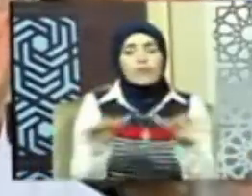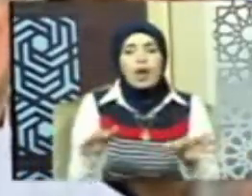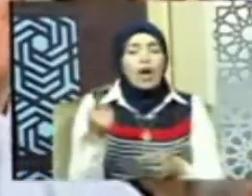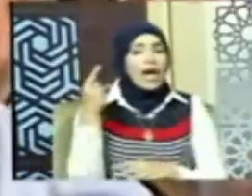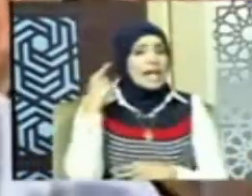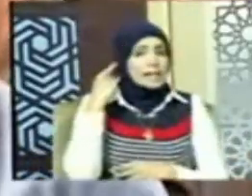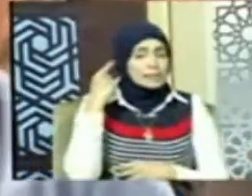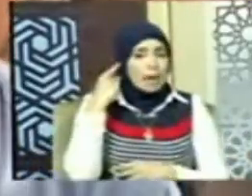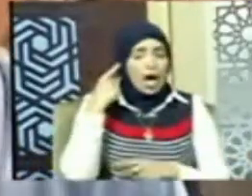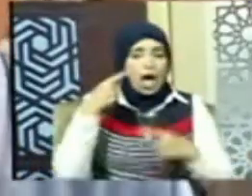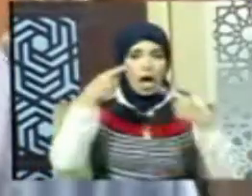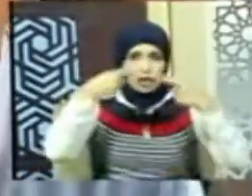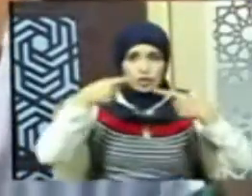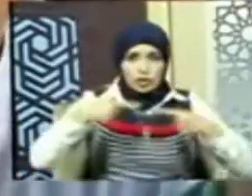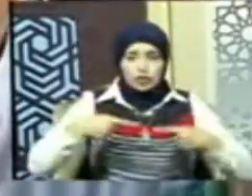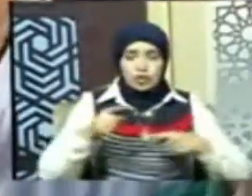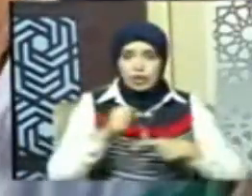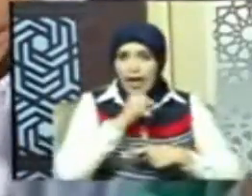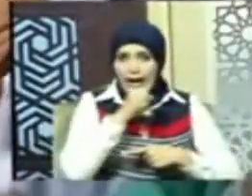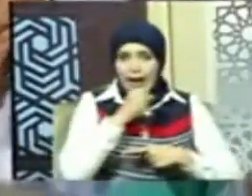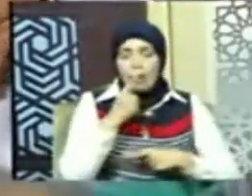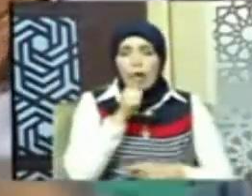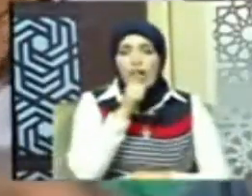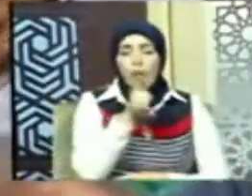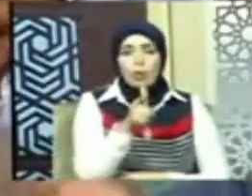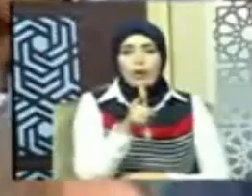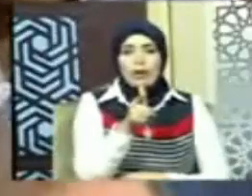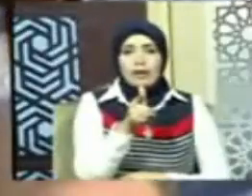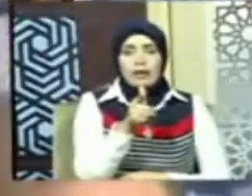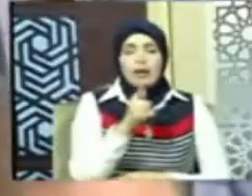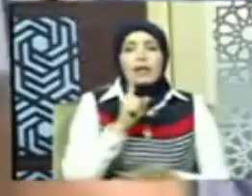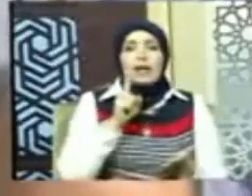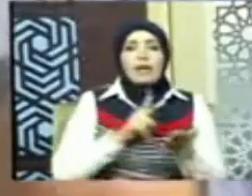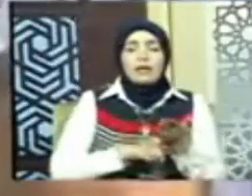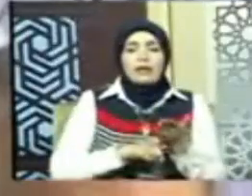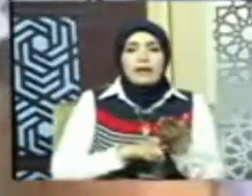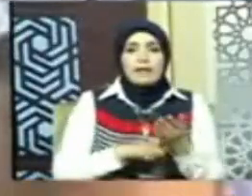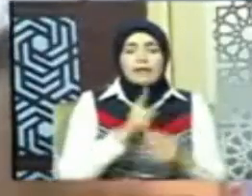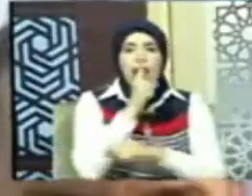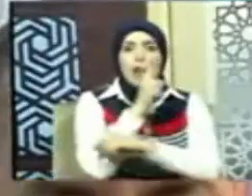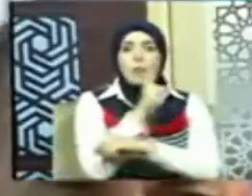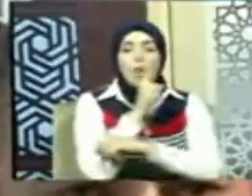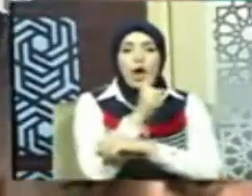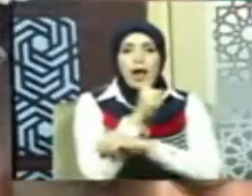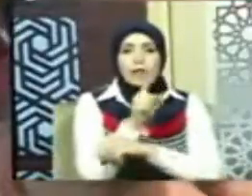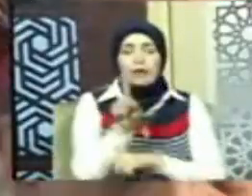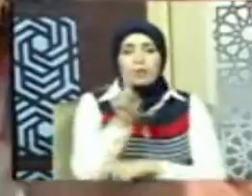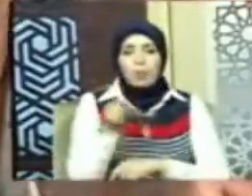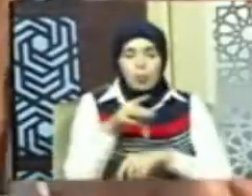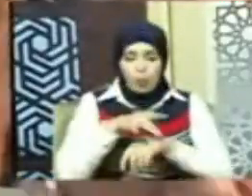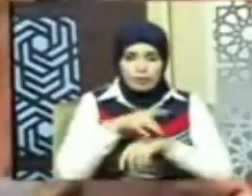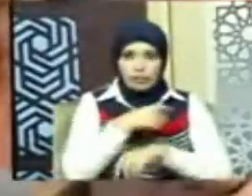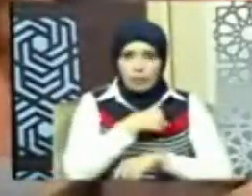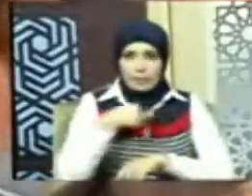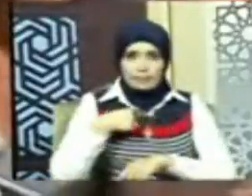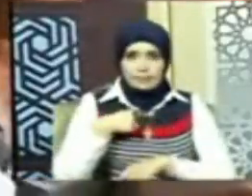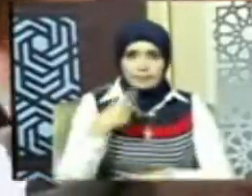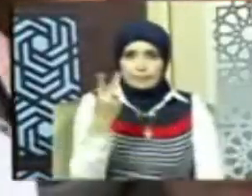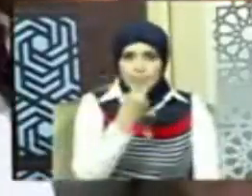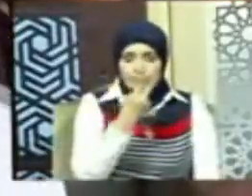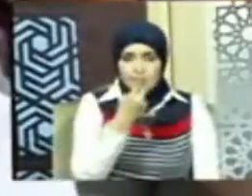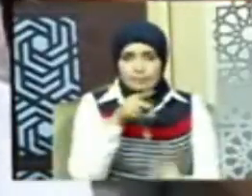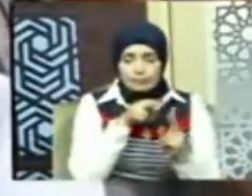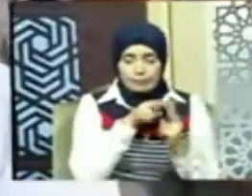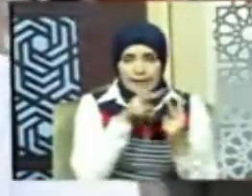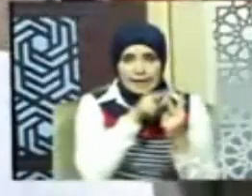الشاعر العربي الحكيم يقول: إن المعلم والطبيب كليهما،